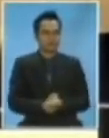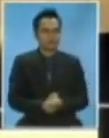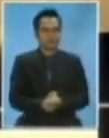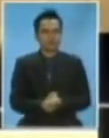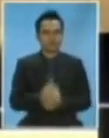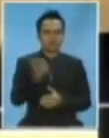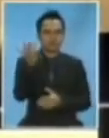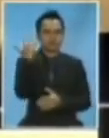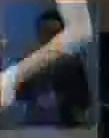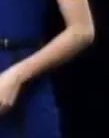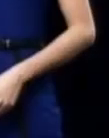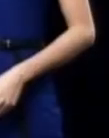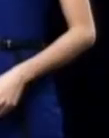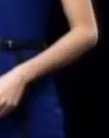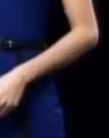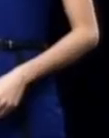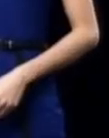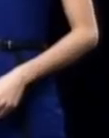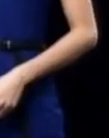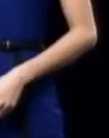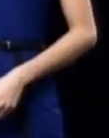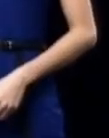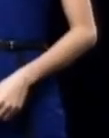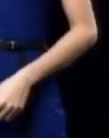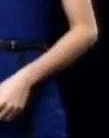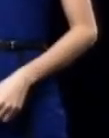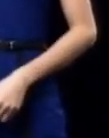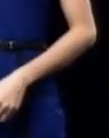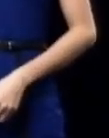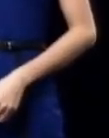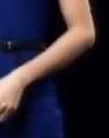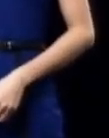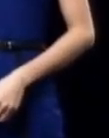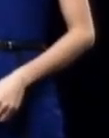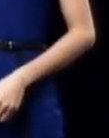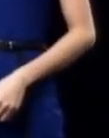เรื่องของการถอดถอนนะครับผู้บัญชาการทหารบกเองก็ได้สั่ง